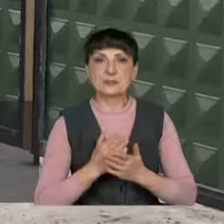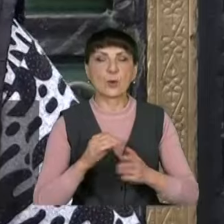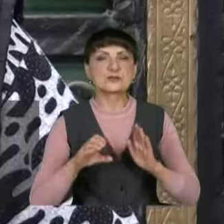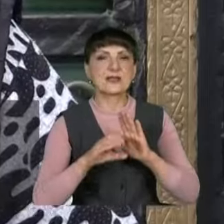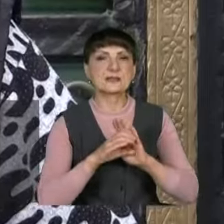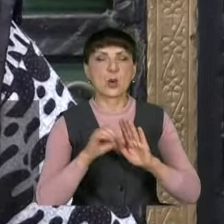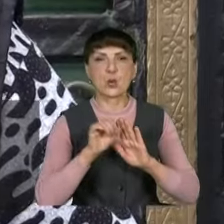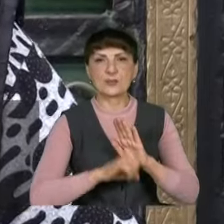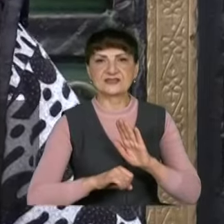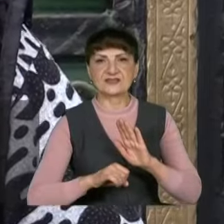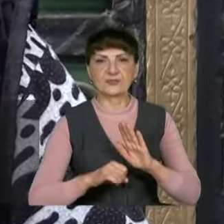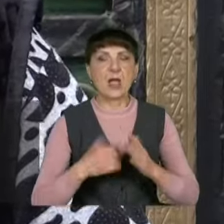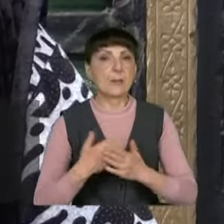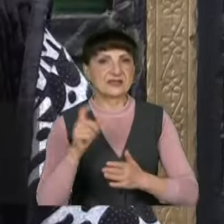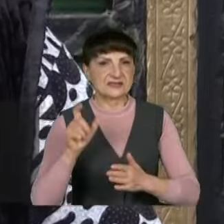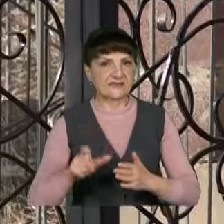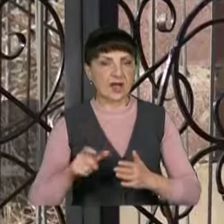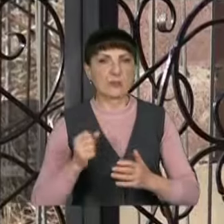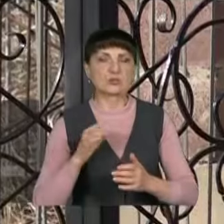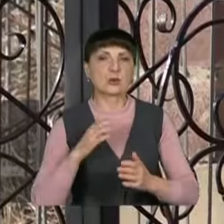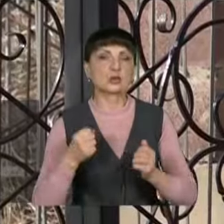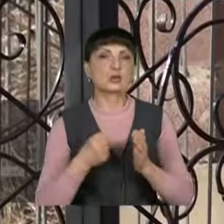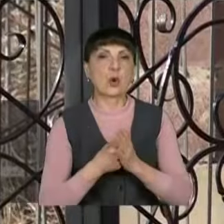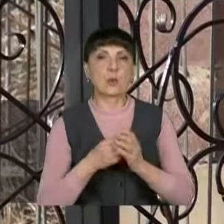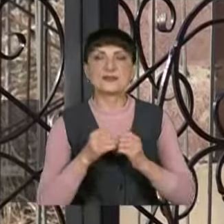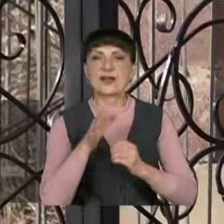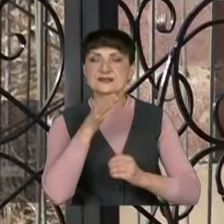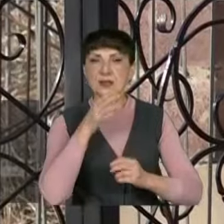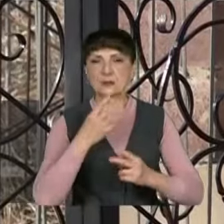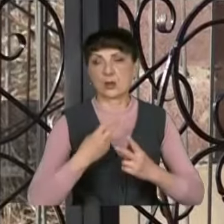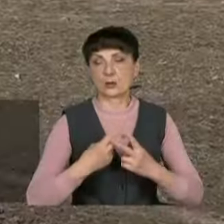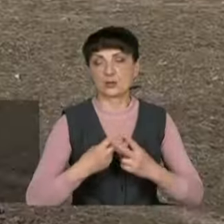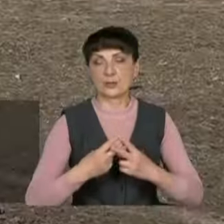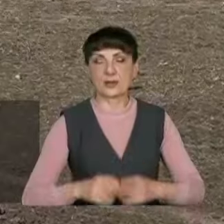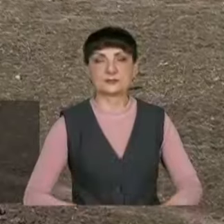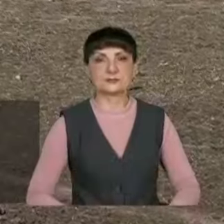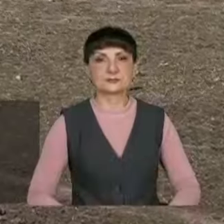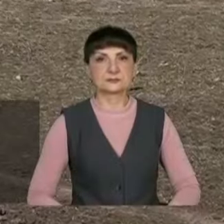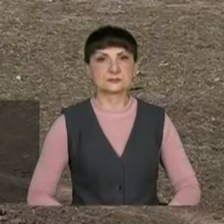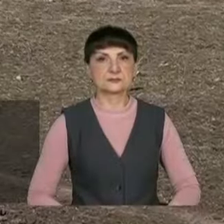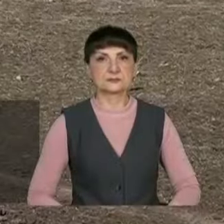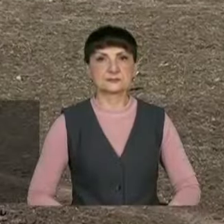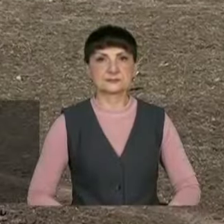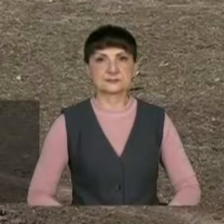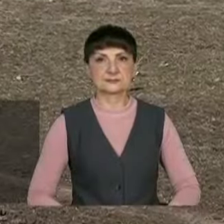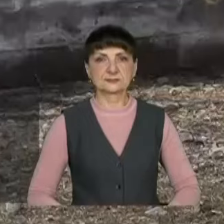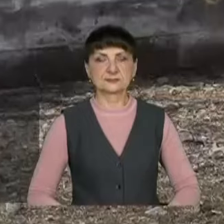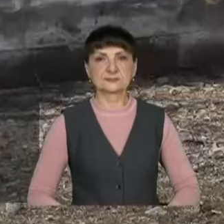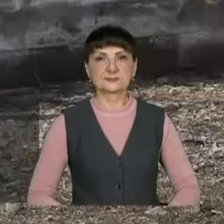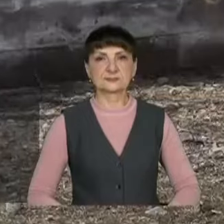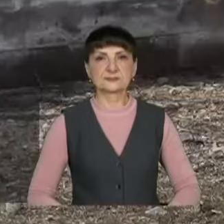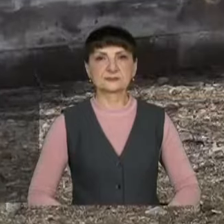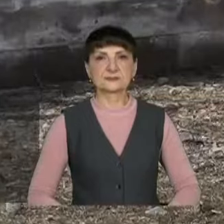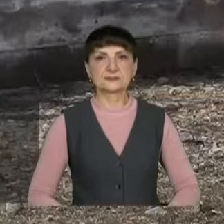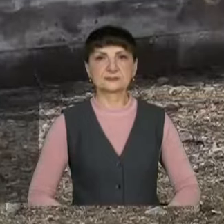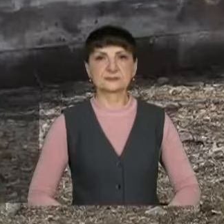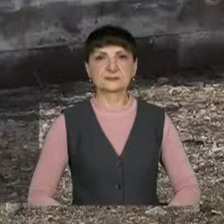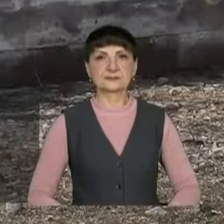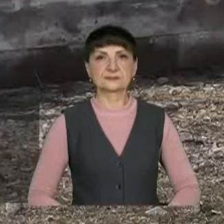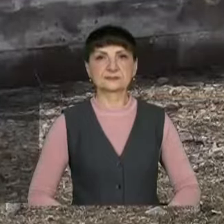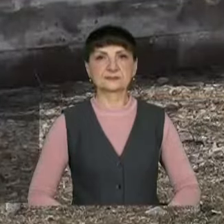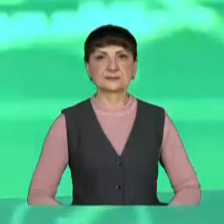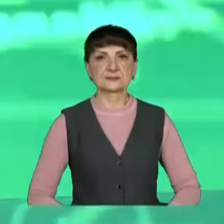статье «Убийство». Подозреваемому грозит до 15 лет лишения свободы. Аида Имманали, Сагангали Мунайтпасов, телеканал Алматы,